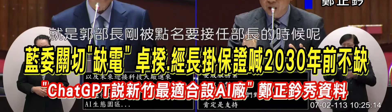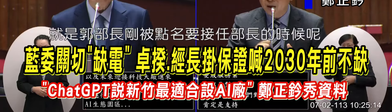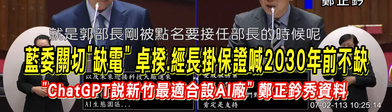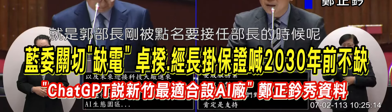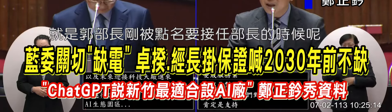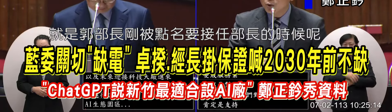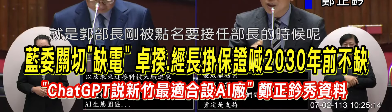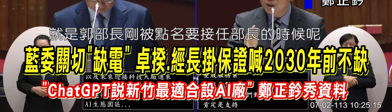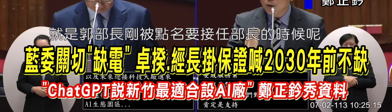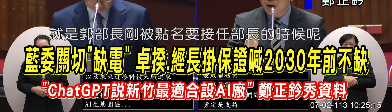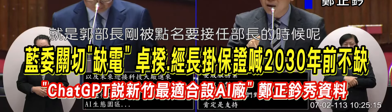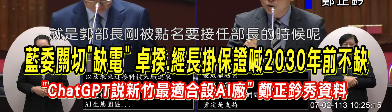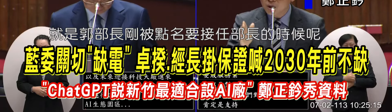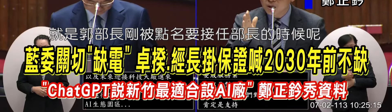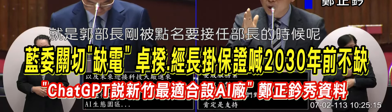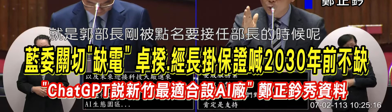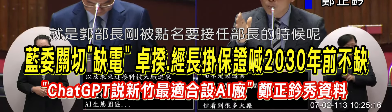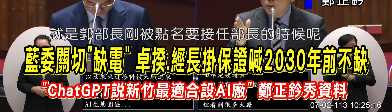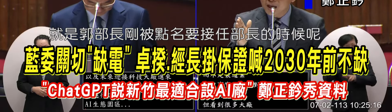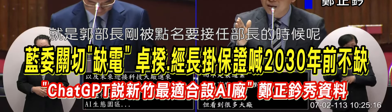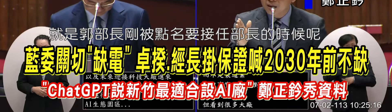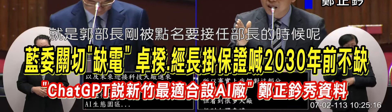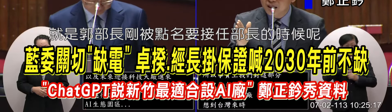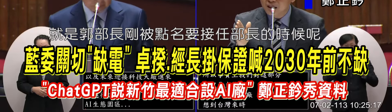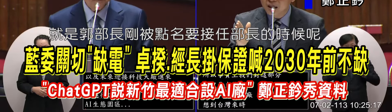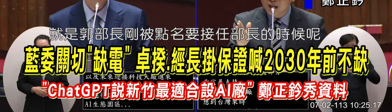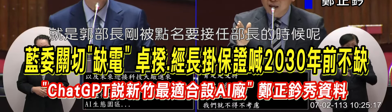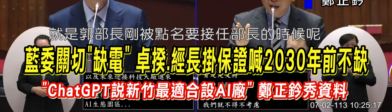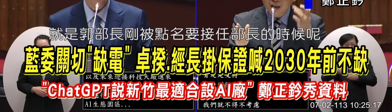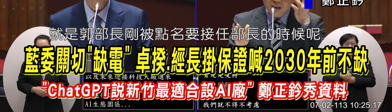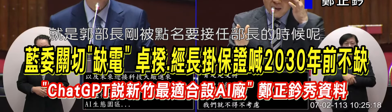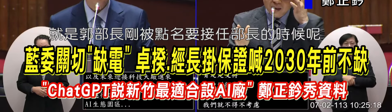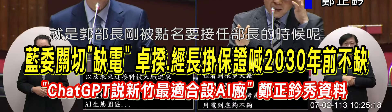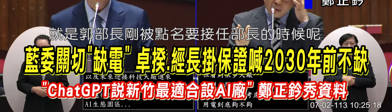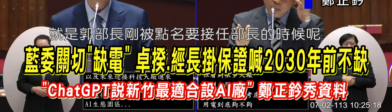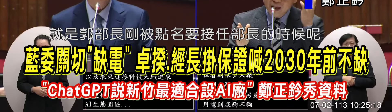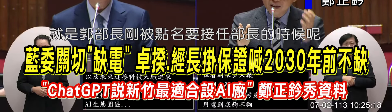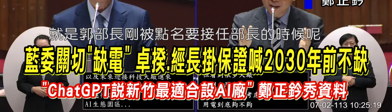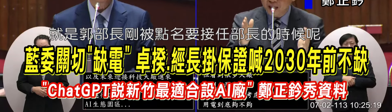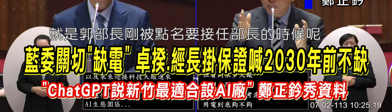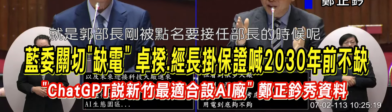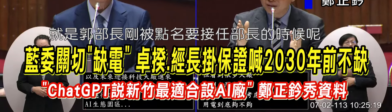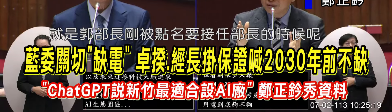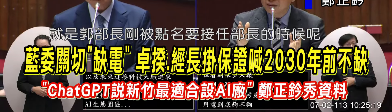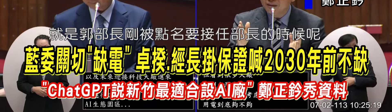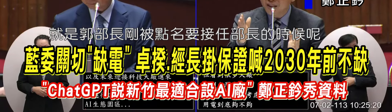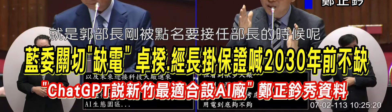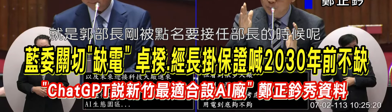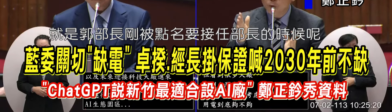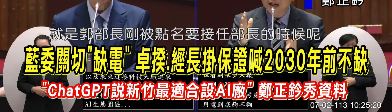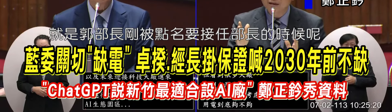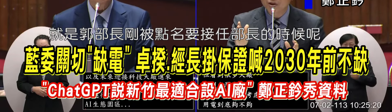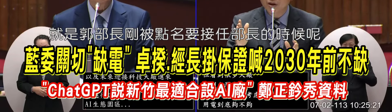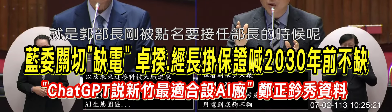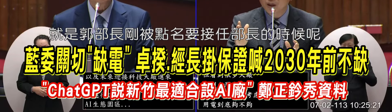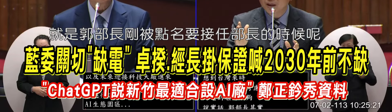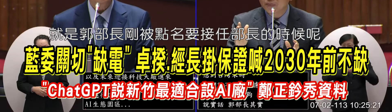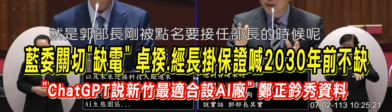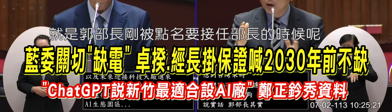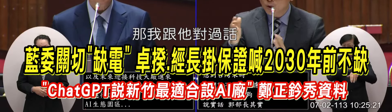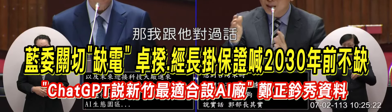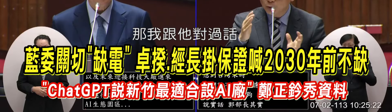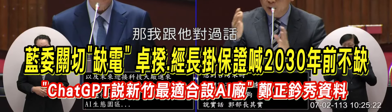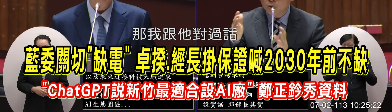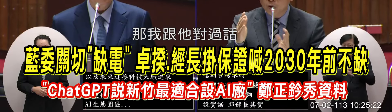够。好，那说实话哈，就是郭部长啊，其实刚被点名接任部长的时